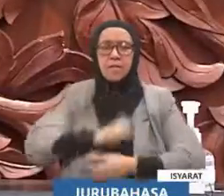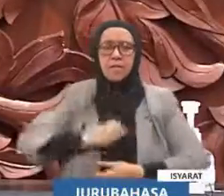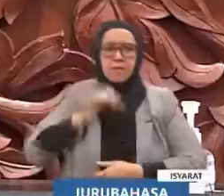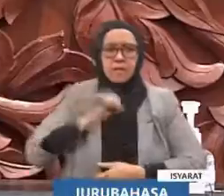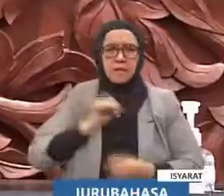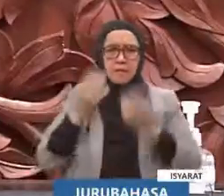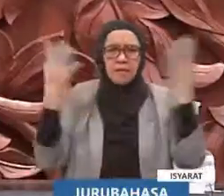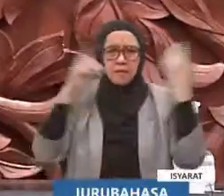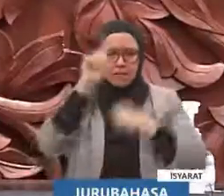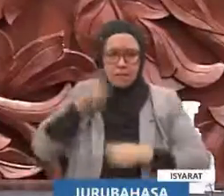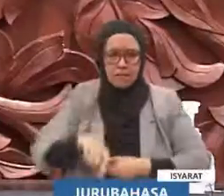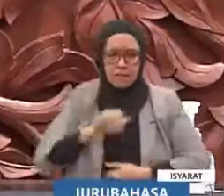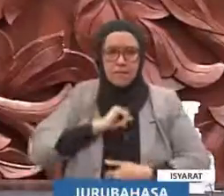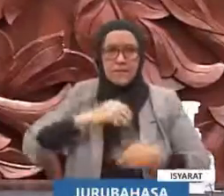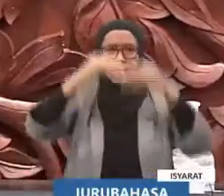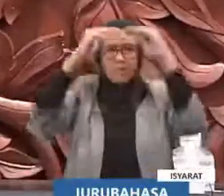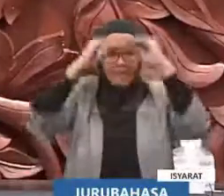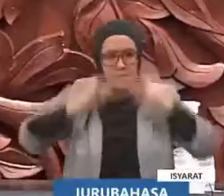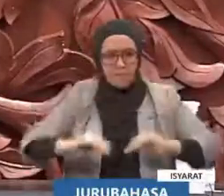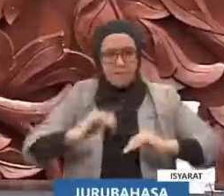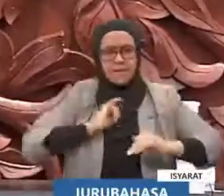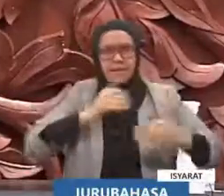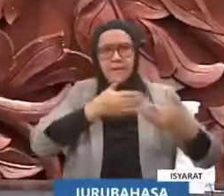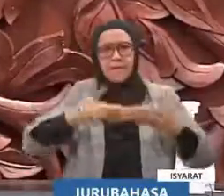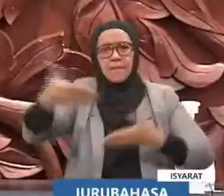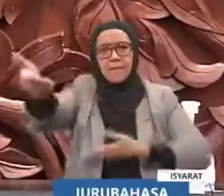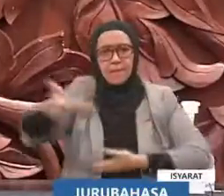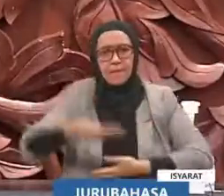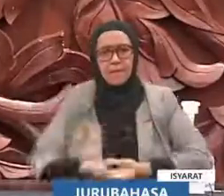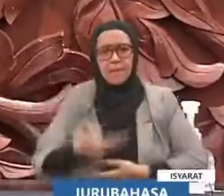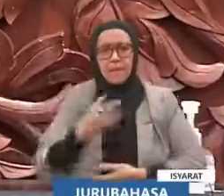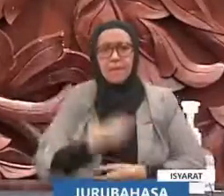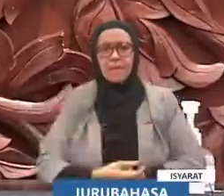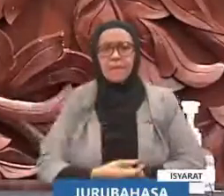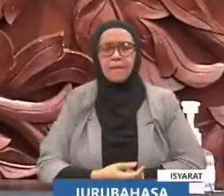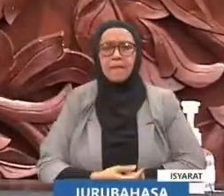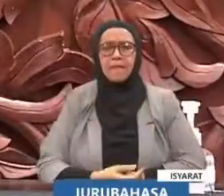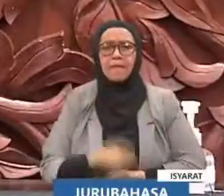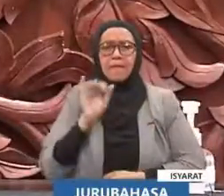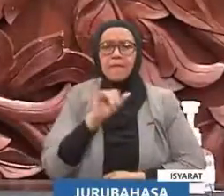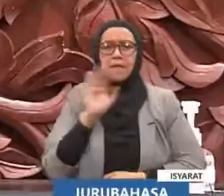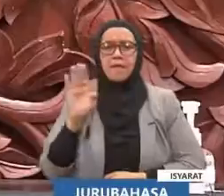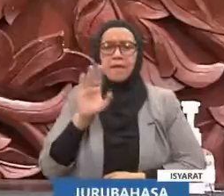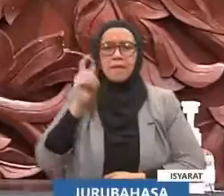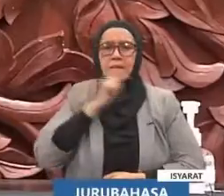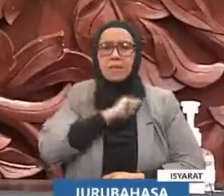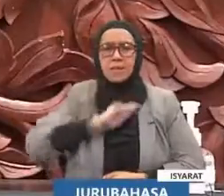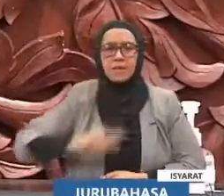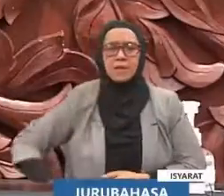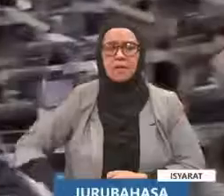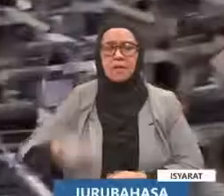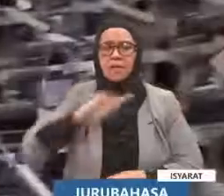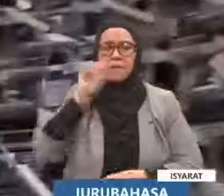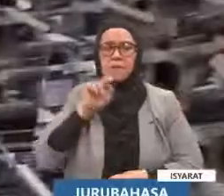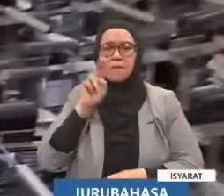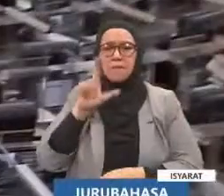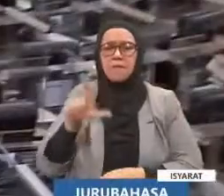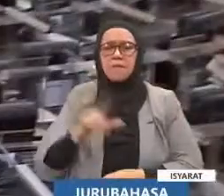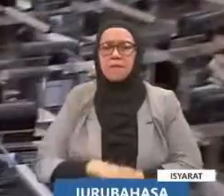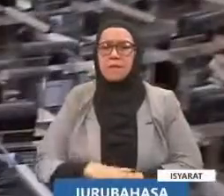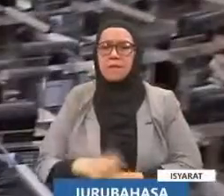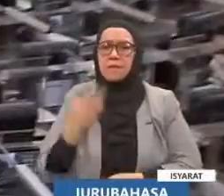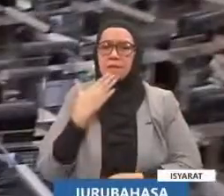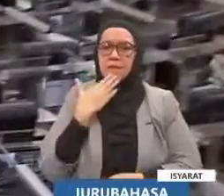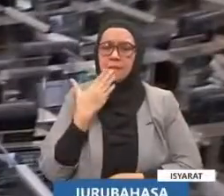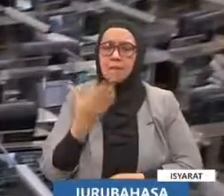Seterusnya saya ingin menjemput Yang Berhormat Tengku Zulfuri. Terima kasih Datuk Negeri